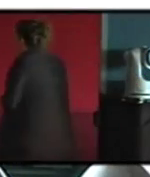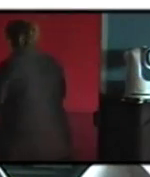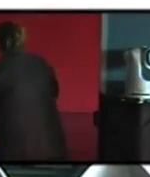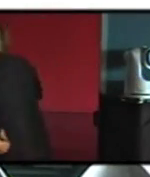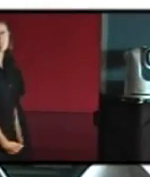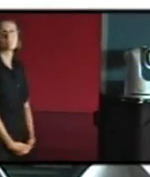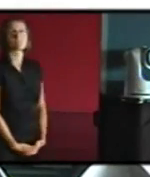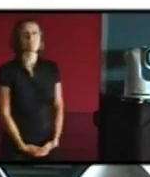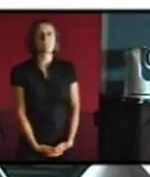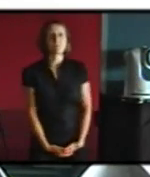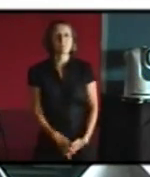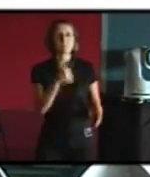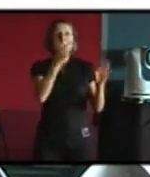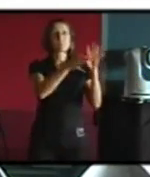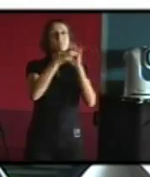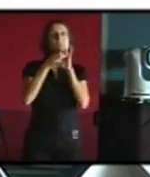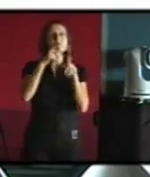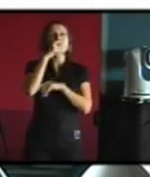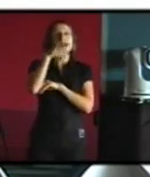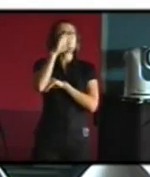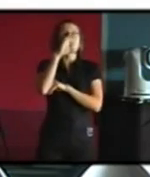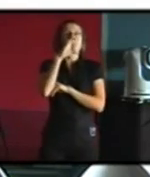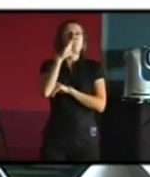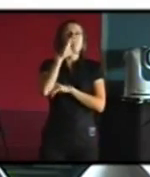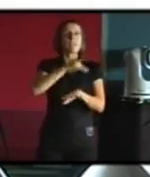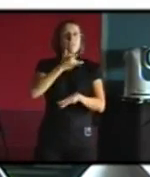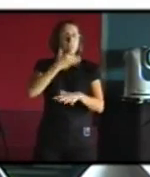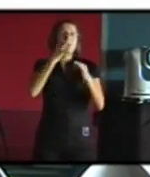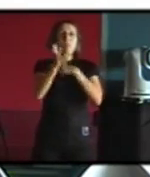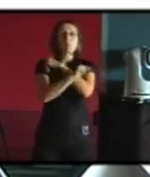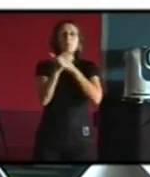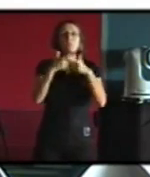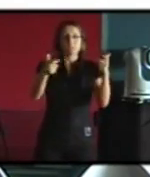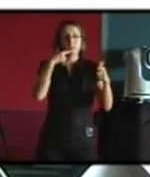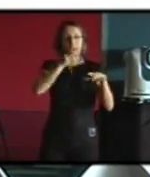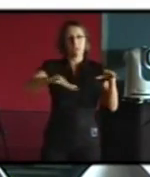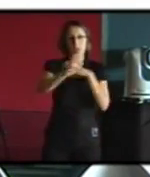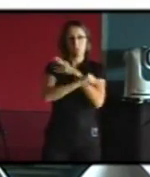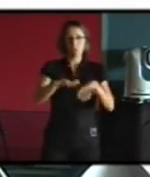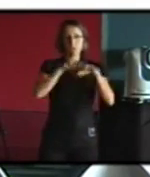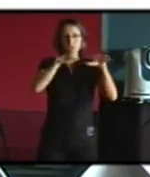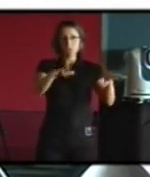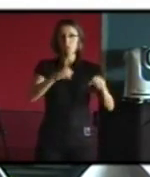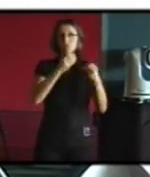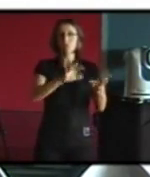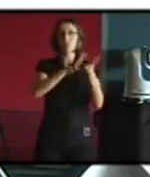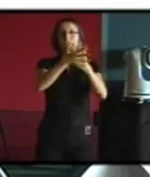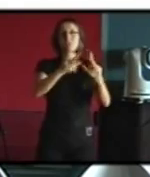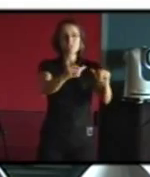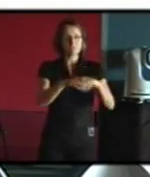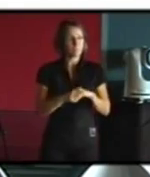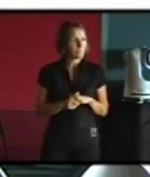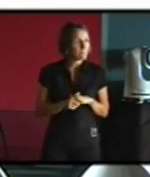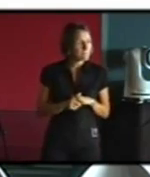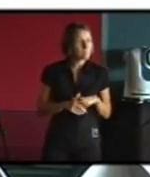Rebondir sur ce qui vient d'être dit, je pense que ce qui est intéressant dans le marché de ces bureaux-là, c'est qu'il y a un marché. Tout à l'heure, j'ai commencé mon intervention